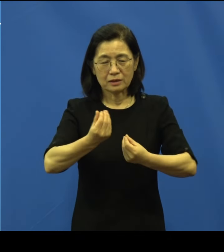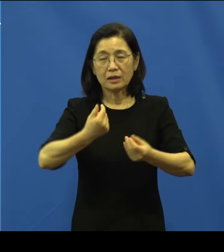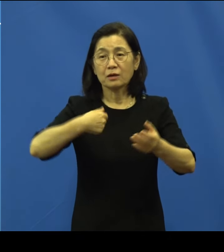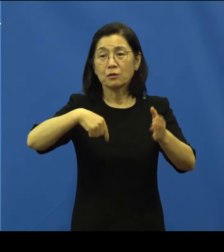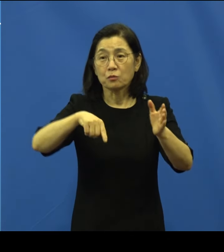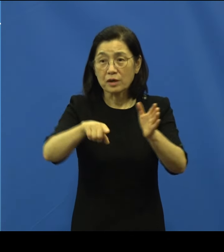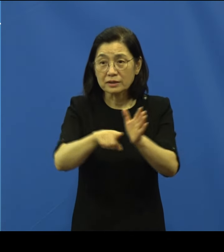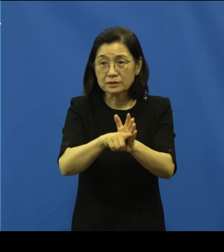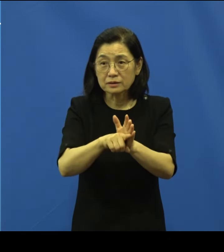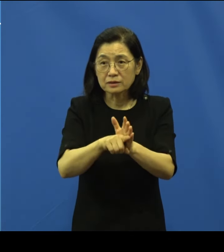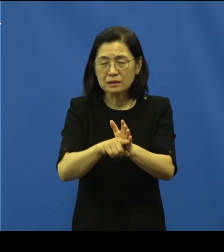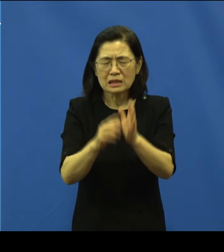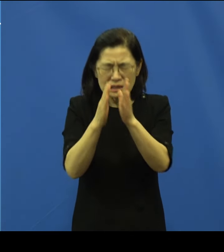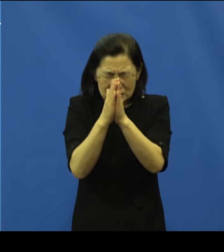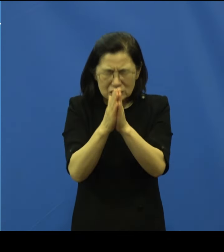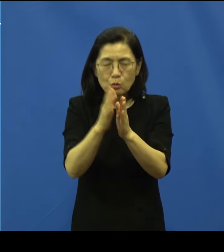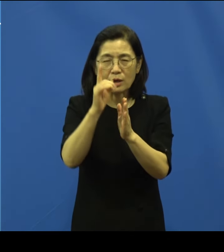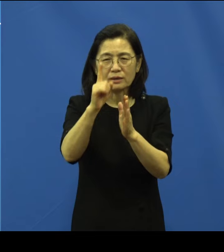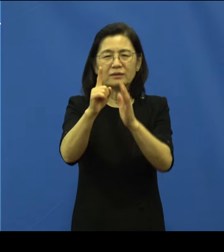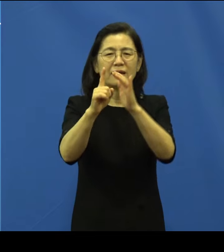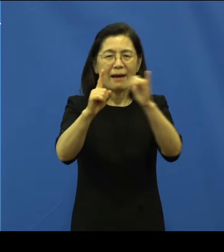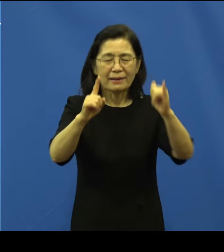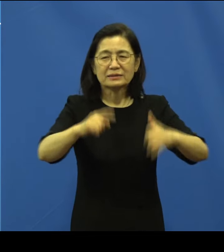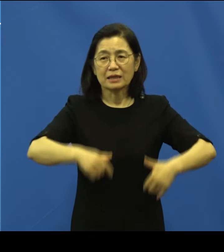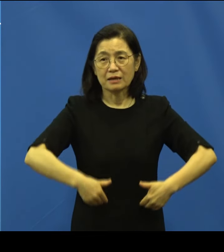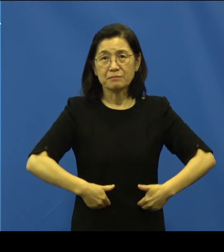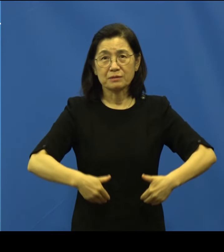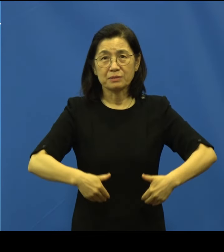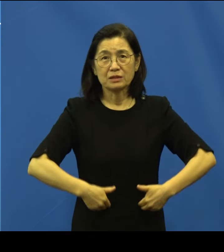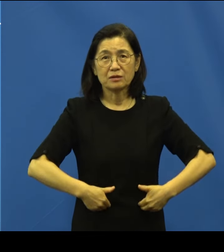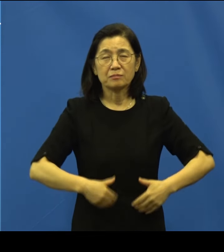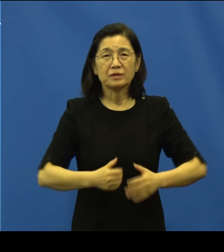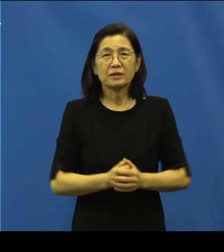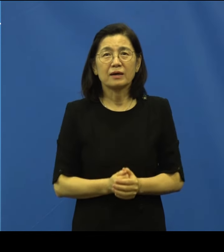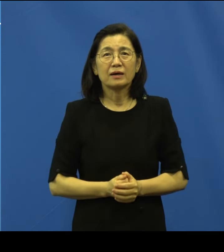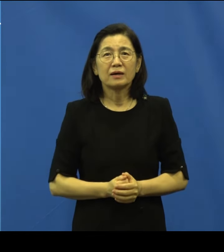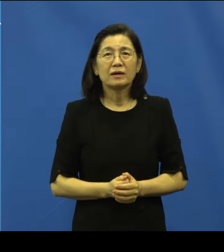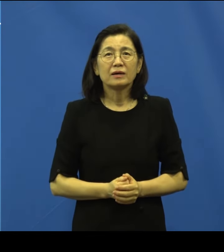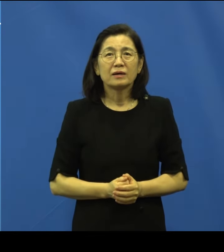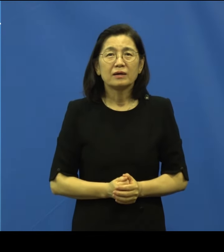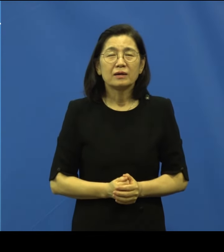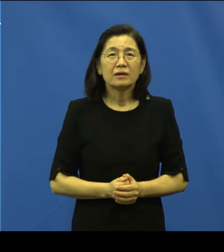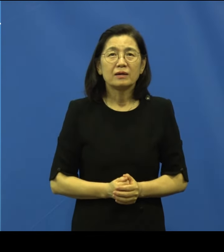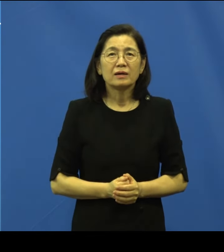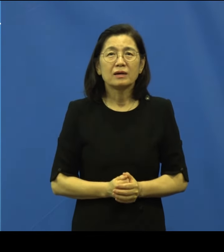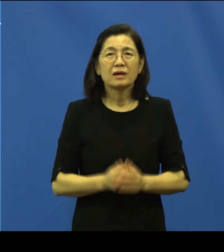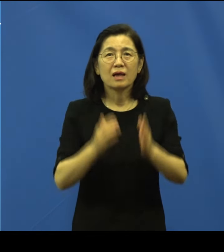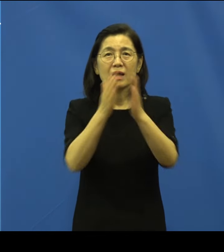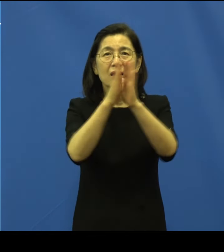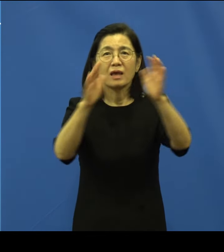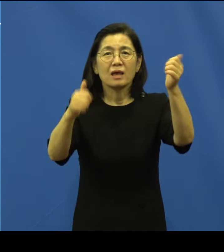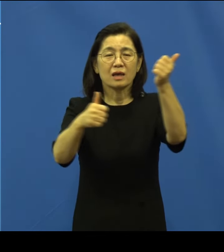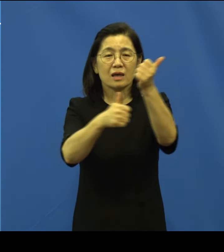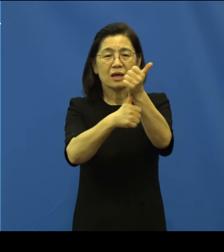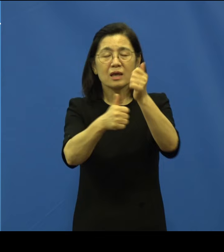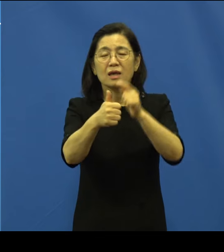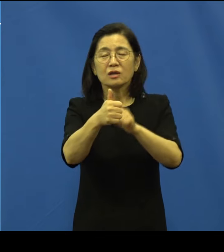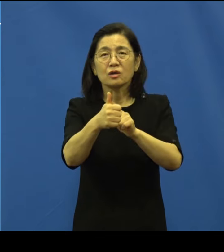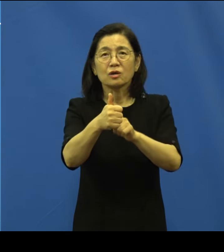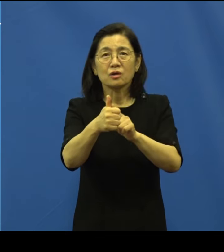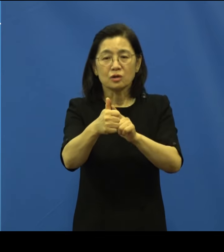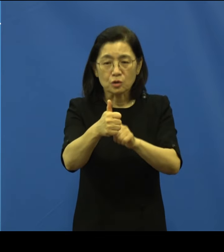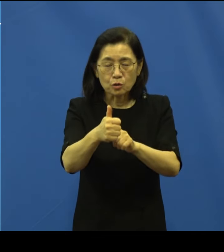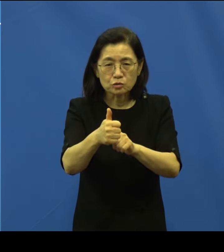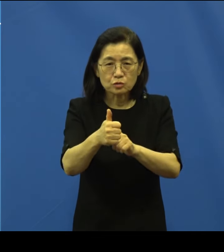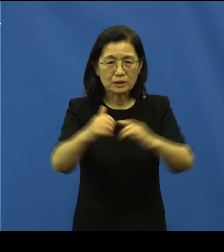있어요. 블레셋과의 전쟁에서 여호수아는 전쟁터에서 싸우고 있지만 승패는 모세가 산 위에서